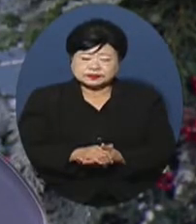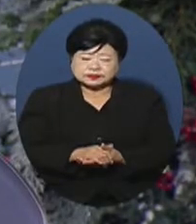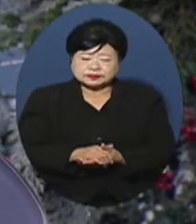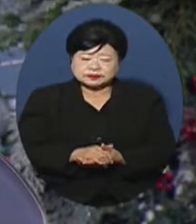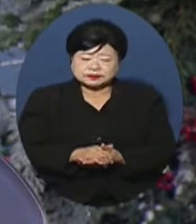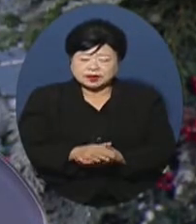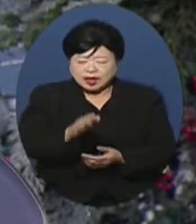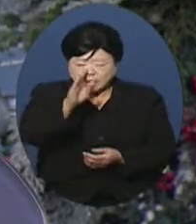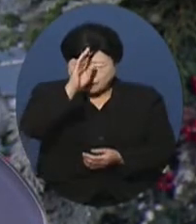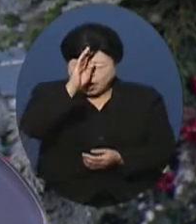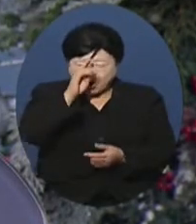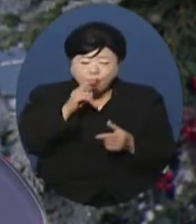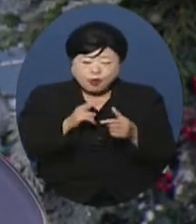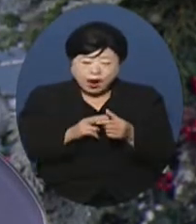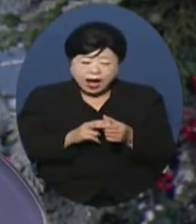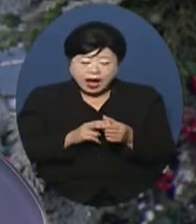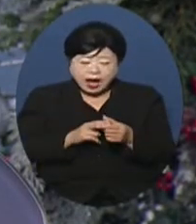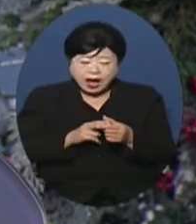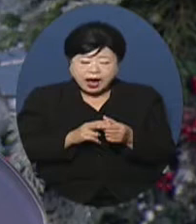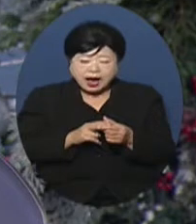튀는거 야